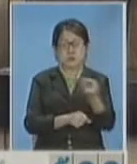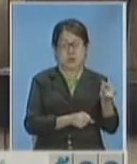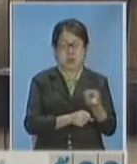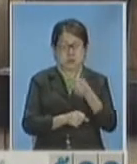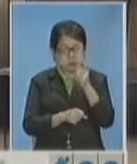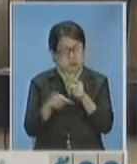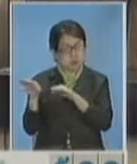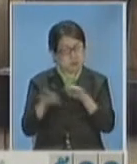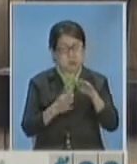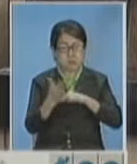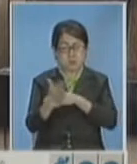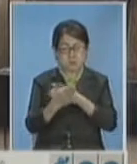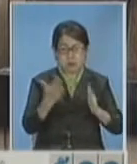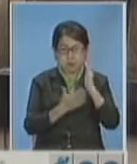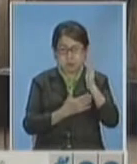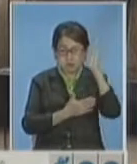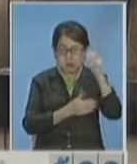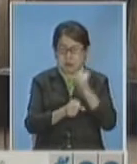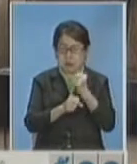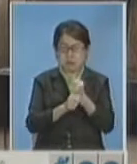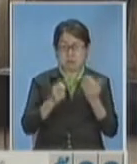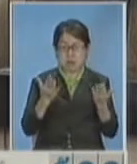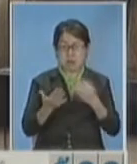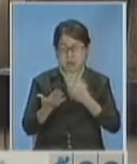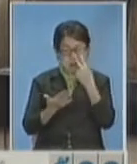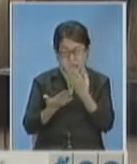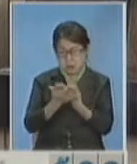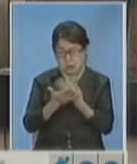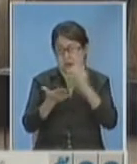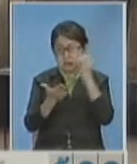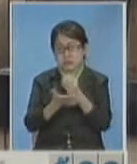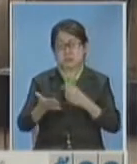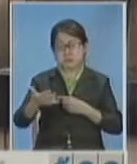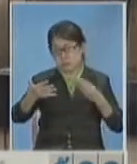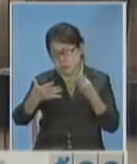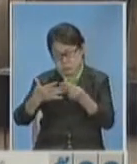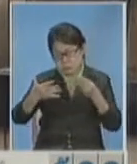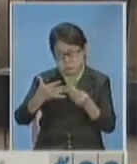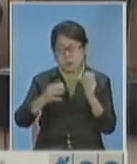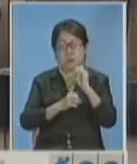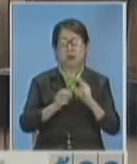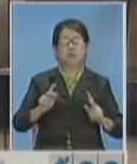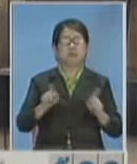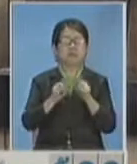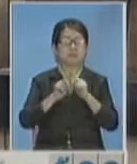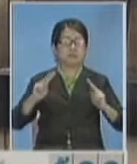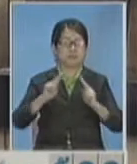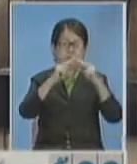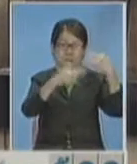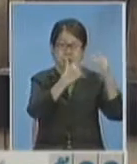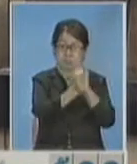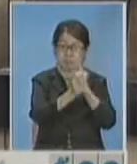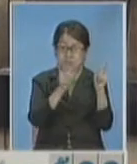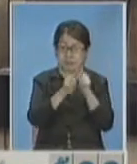องเตรียมอนาคตประเทศเราอย่างไรดิฉันไม่เห็นงบประมาณในกระทรวงแม้แต่กระทรวงพัฒนาสังคมนะคะซึ่ง